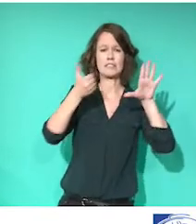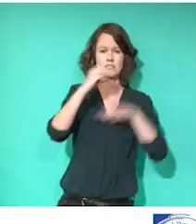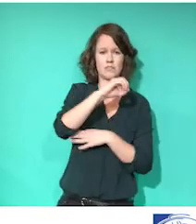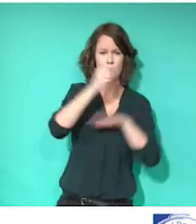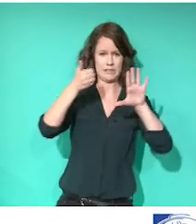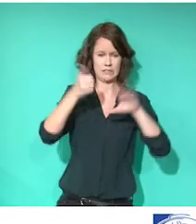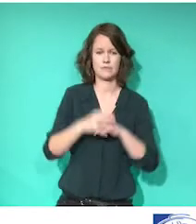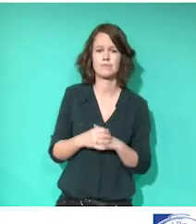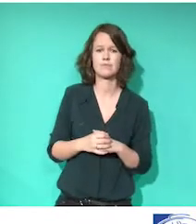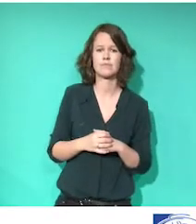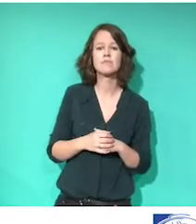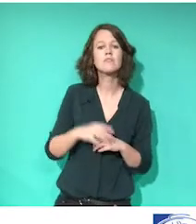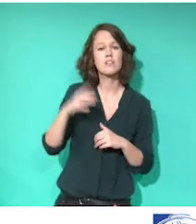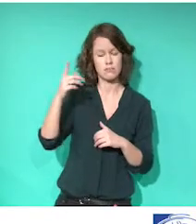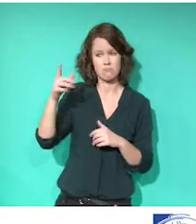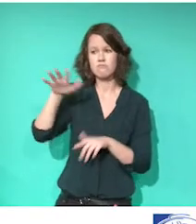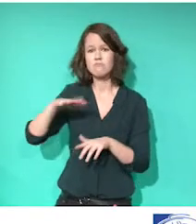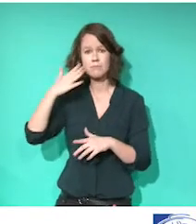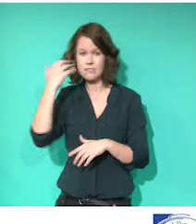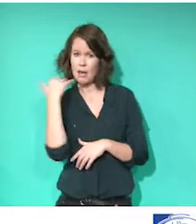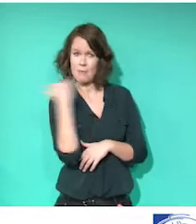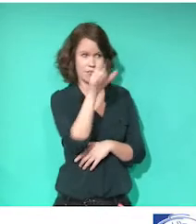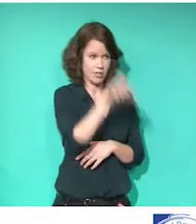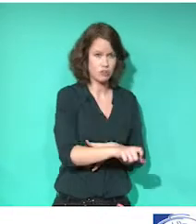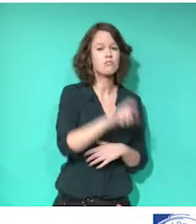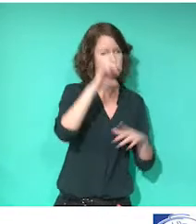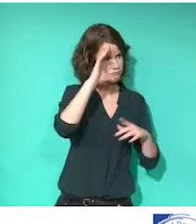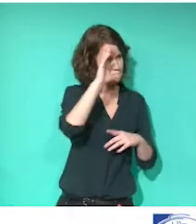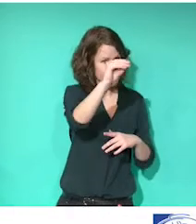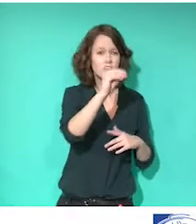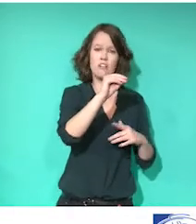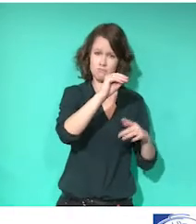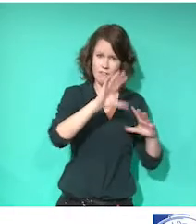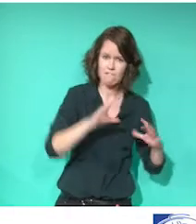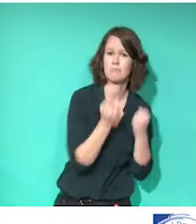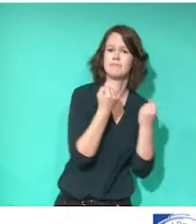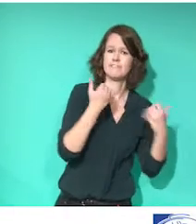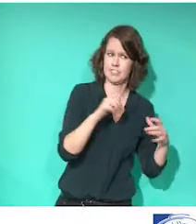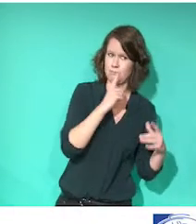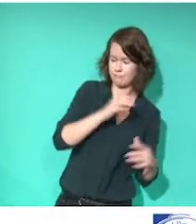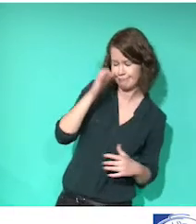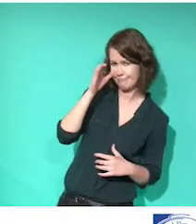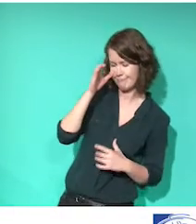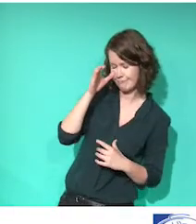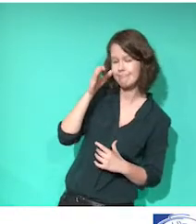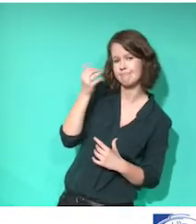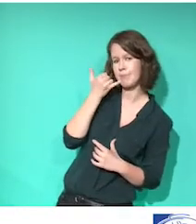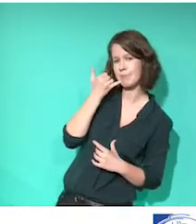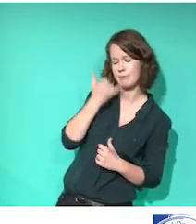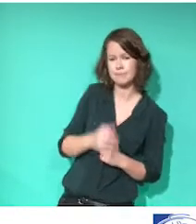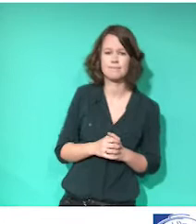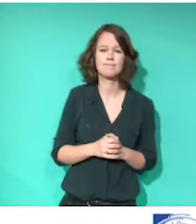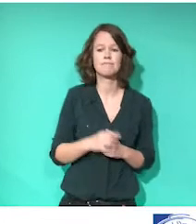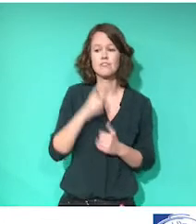numéro, il y a des écoutantes spécialement formées qui y répondent. Et au-delà d'une simple écoute, Femmes pour le dire, Femmes pour agir accompagne